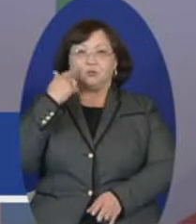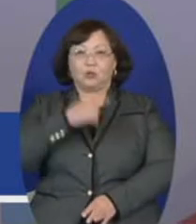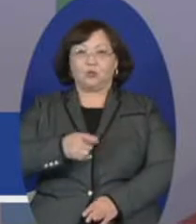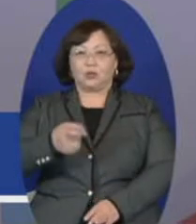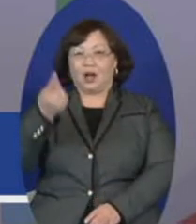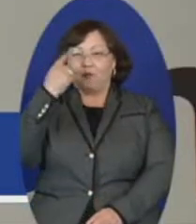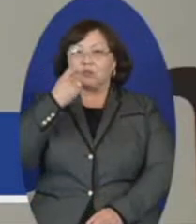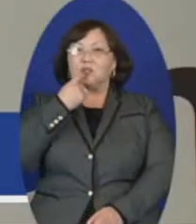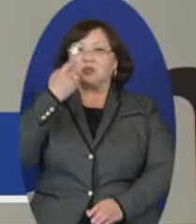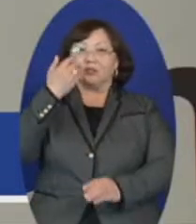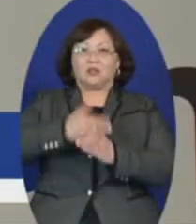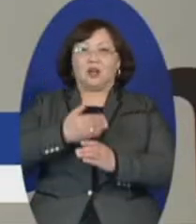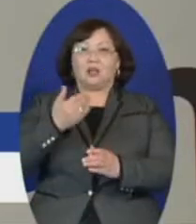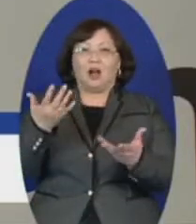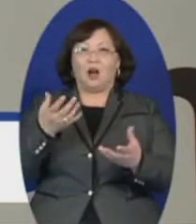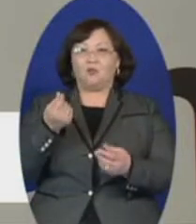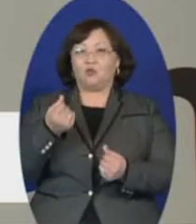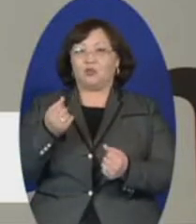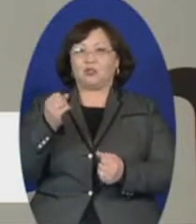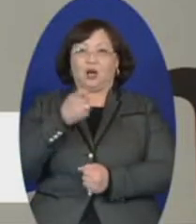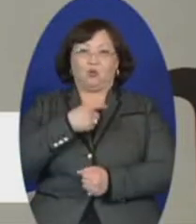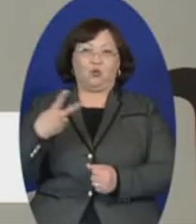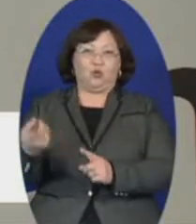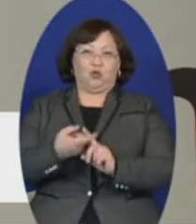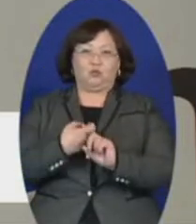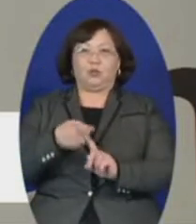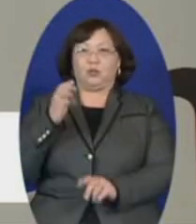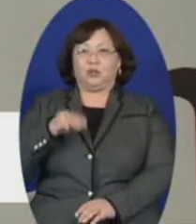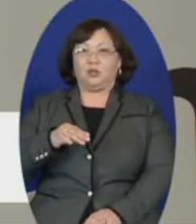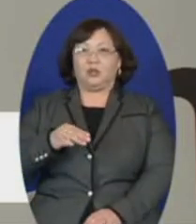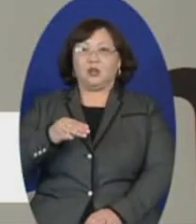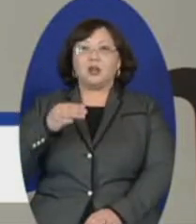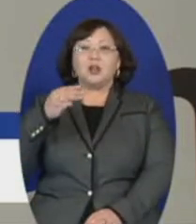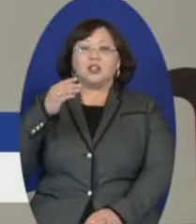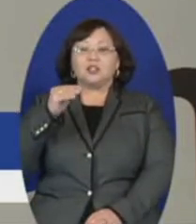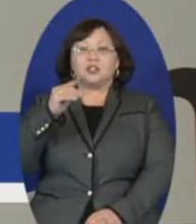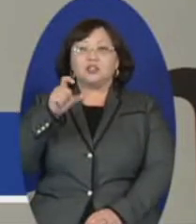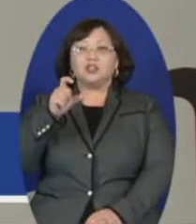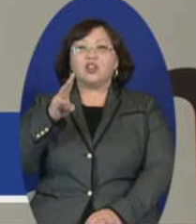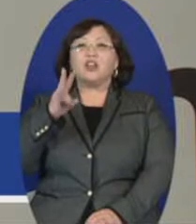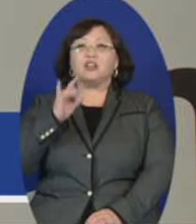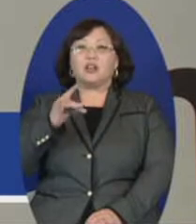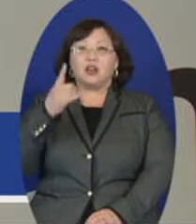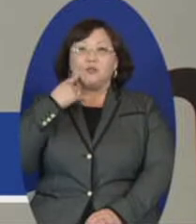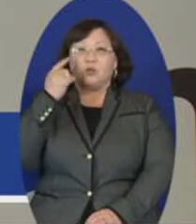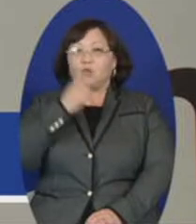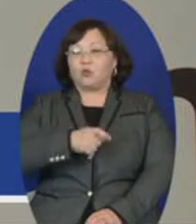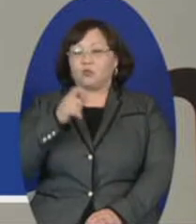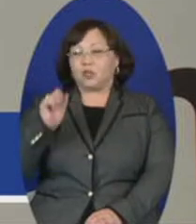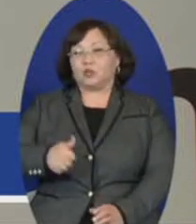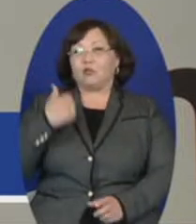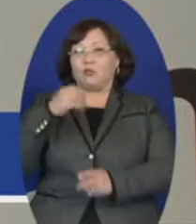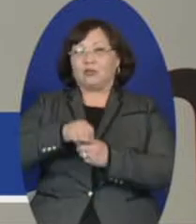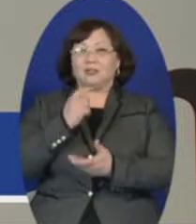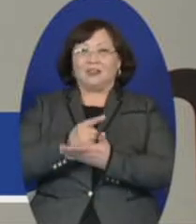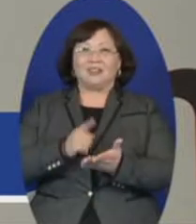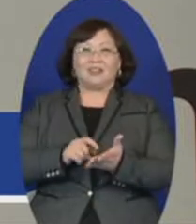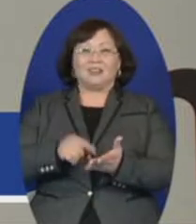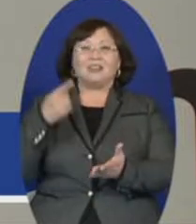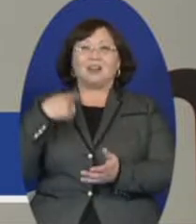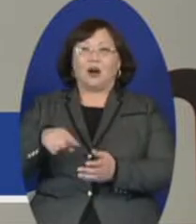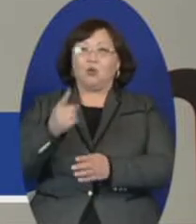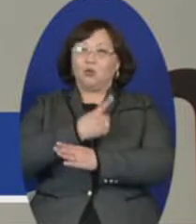нь санхүүгийн асуудал. За яалтчгүй яагаад бид нар гендер тэр дотор эмэгтэйчүүдийн оролцоог яриад байгаа вэ гэхээр ерөөсөө үр дүнгээ